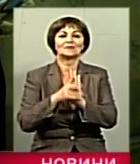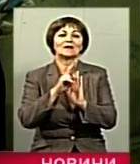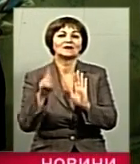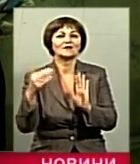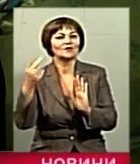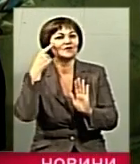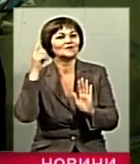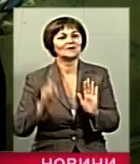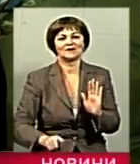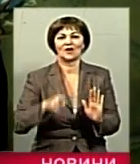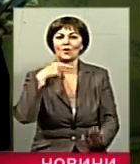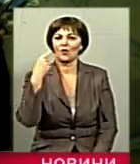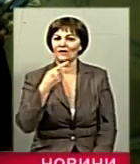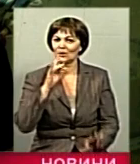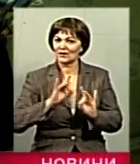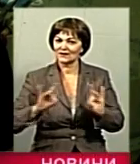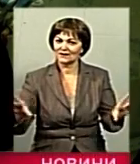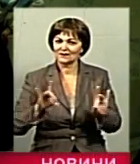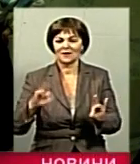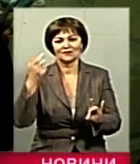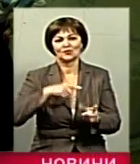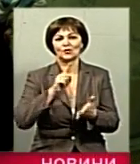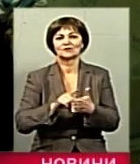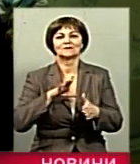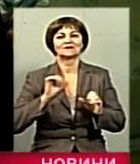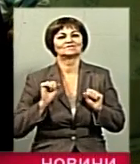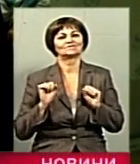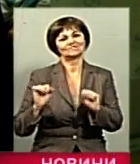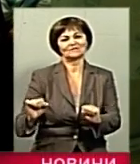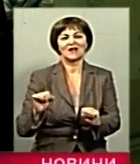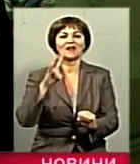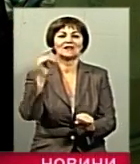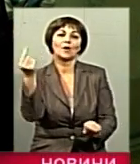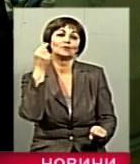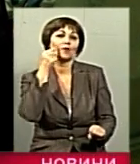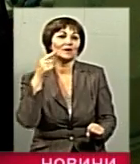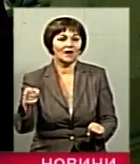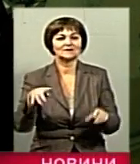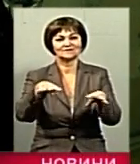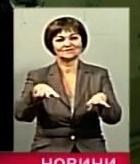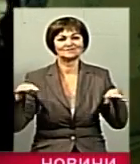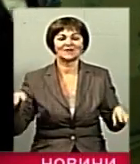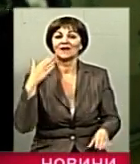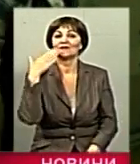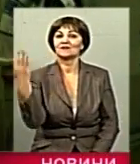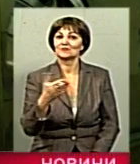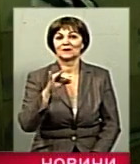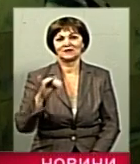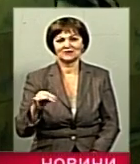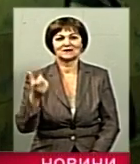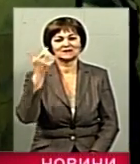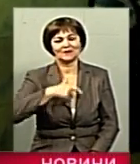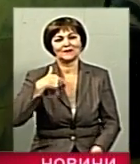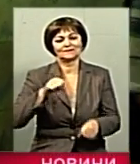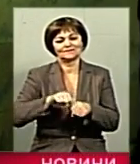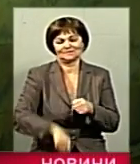вона вміє говорити? Ми вчимо дітей відстоювати свою точку зору, не боятися публічного виступу і бороти в собі